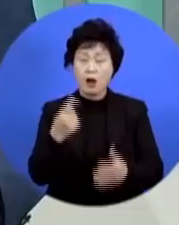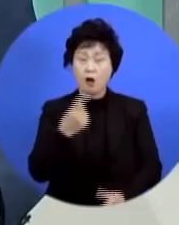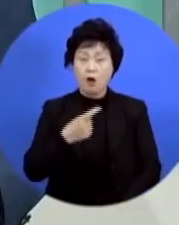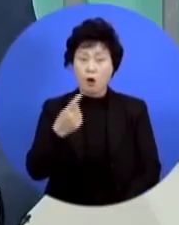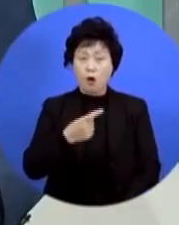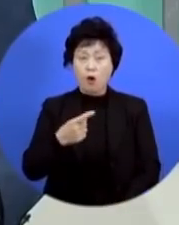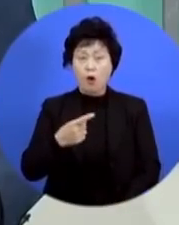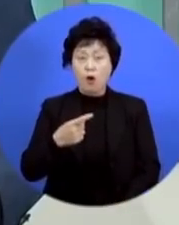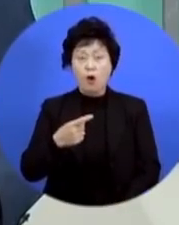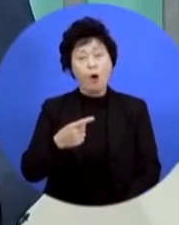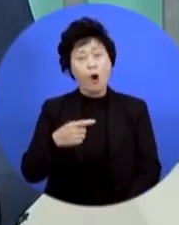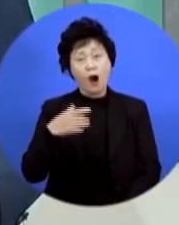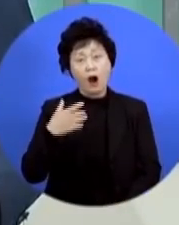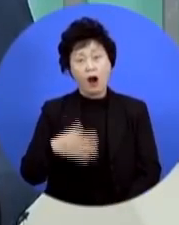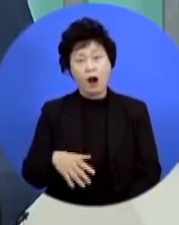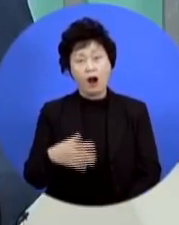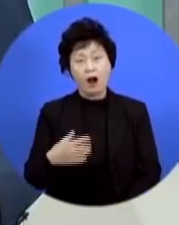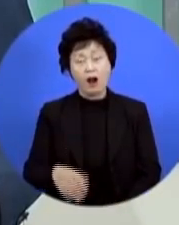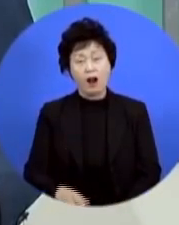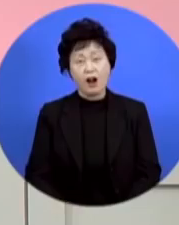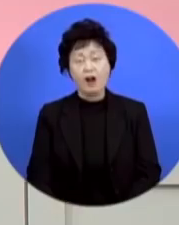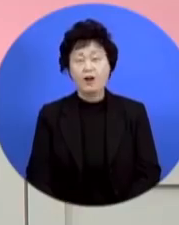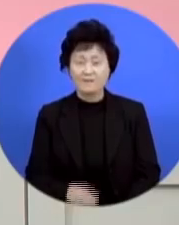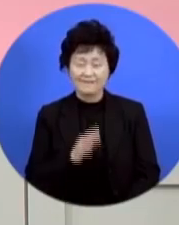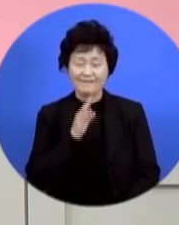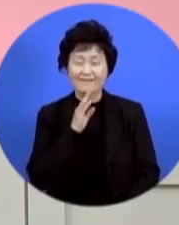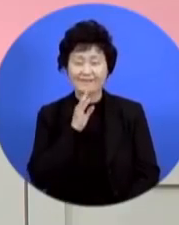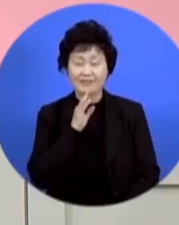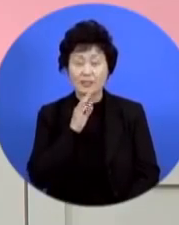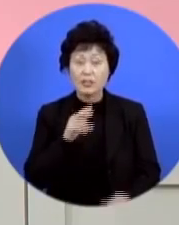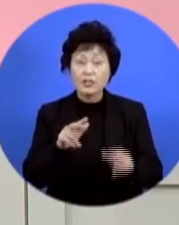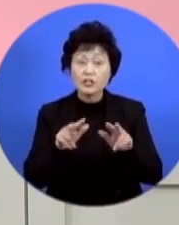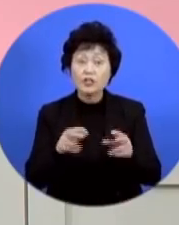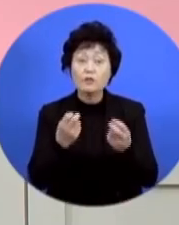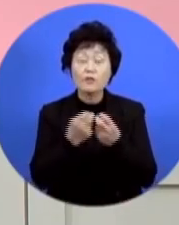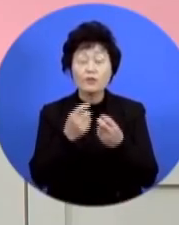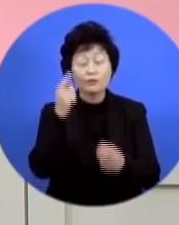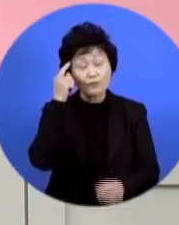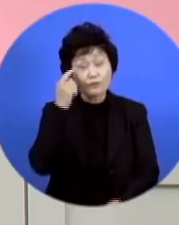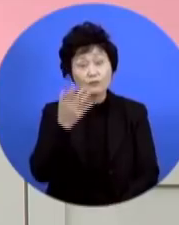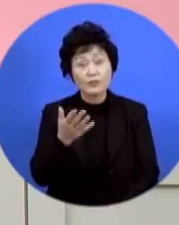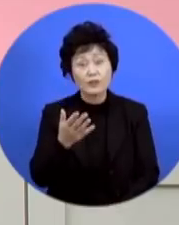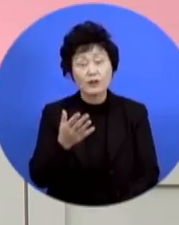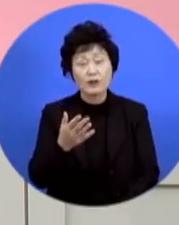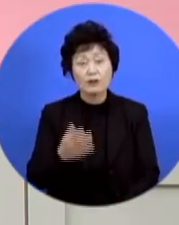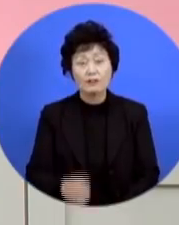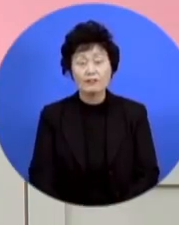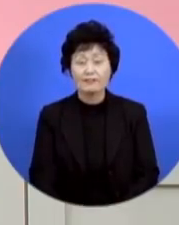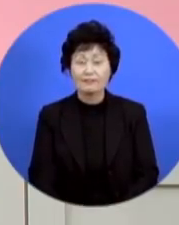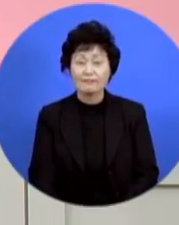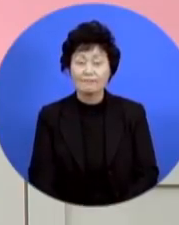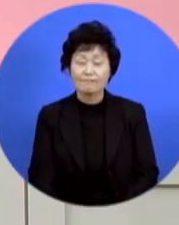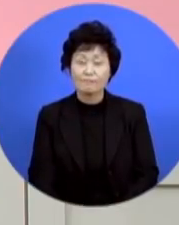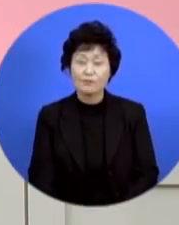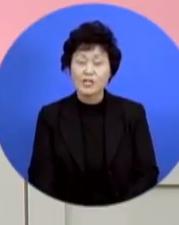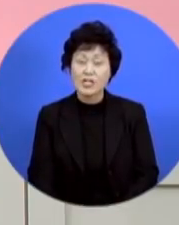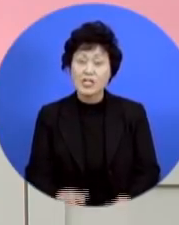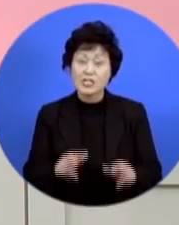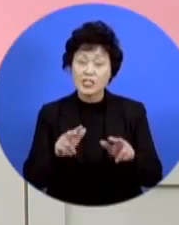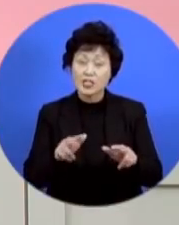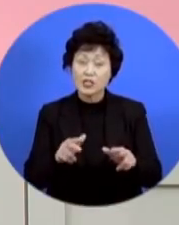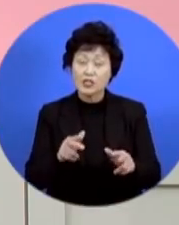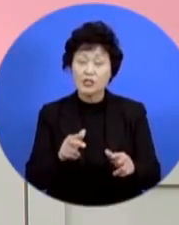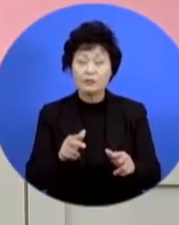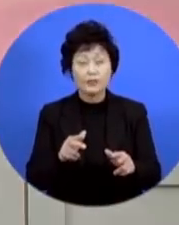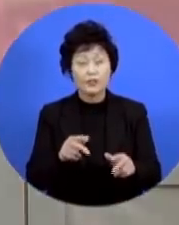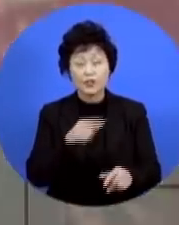예. 그렇죠. 예, 예. 그때 그랬죠. 예. 지금은 좀 어때요? 11년 된 지금은 어떠세요? 예. 지금은 우리가